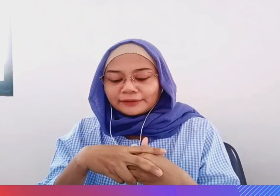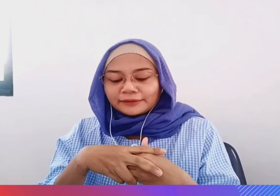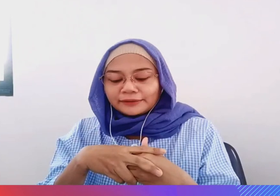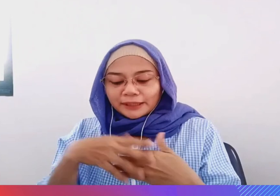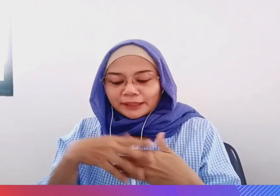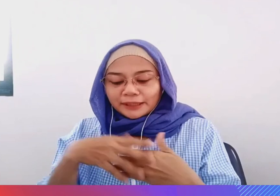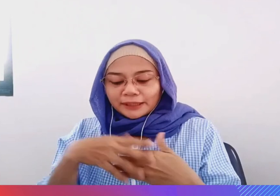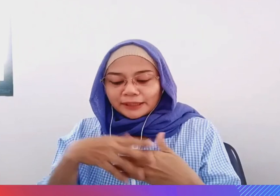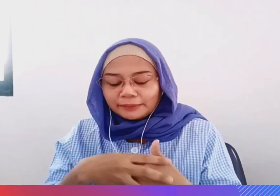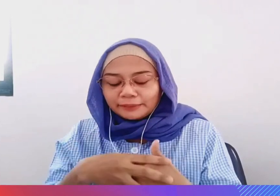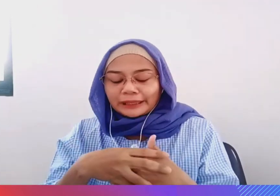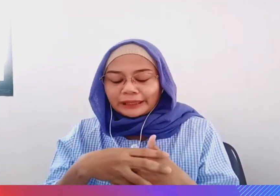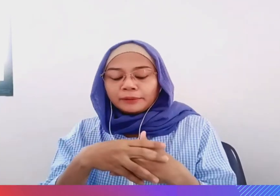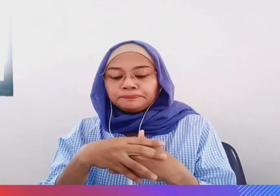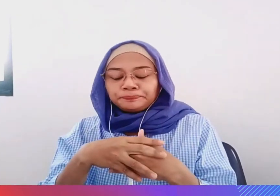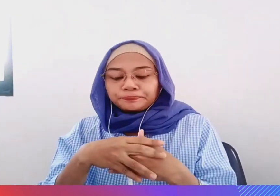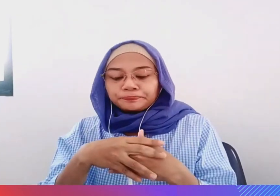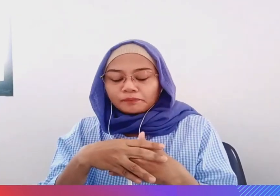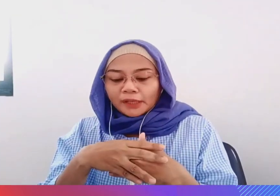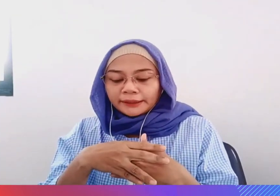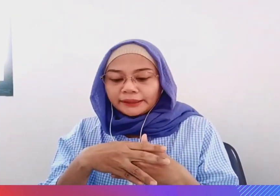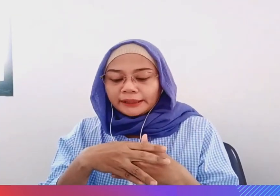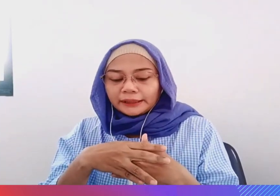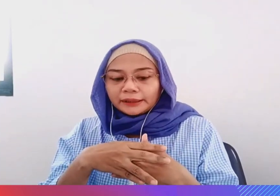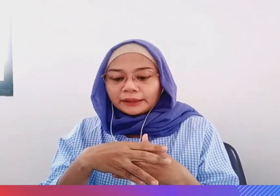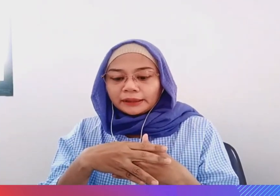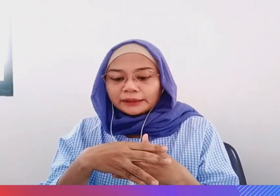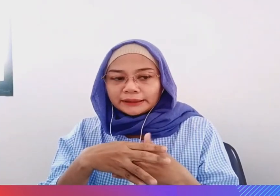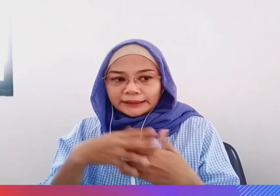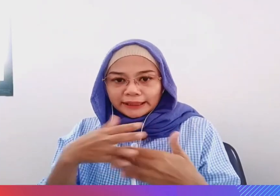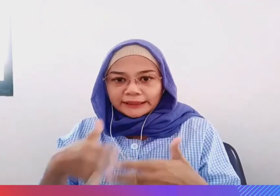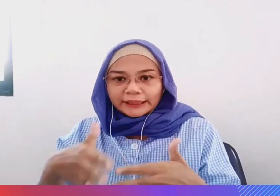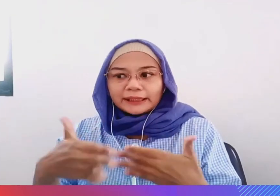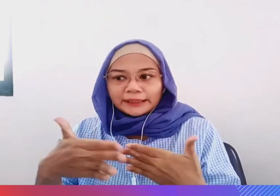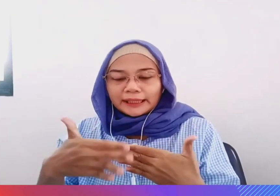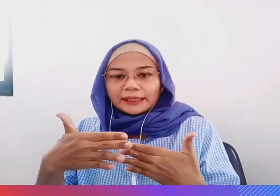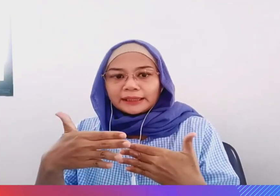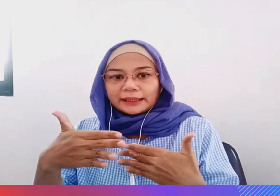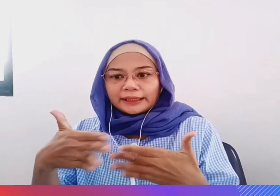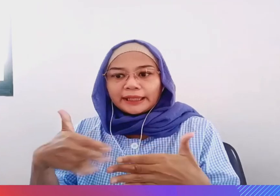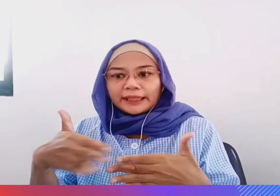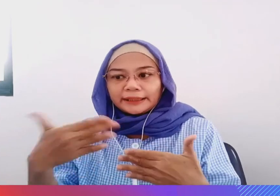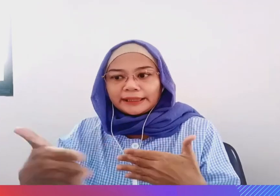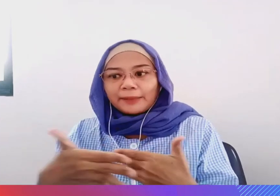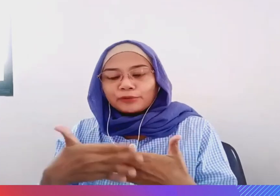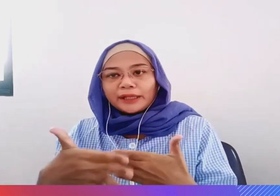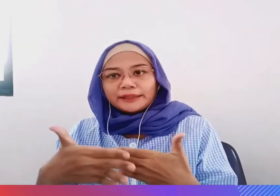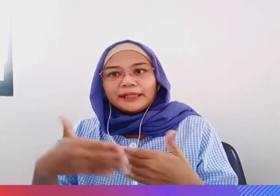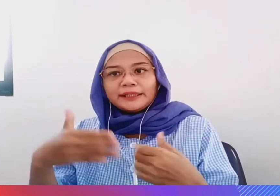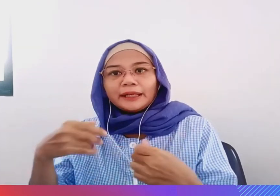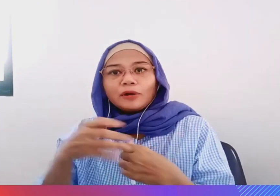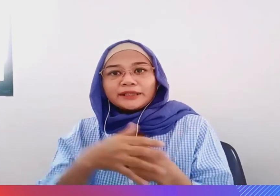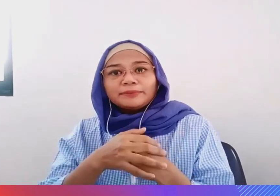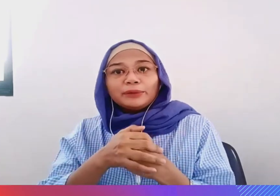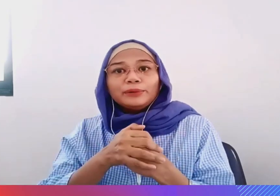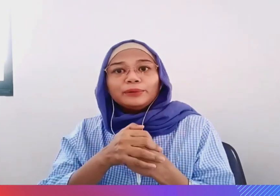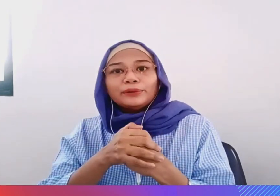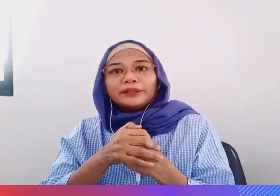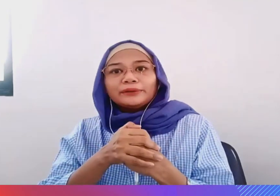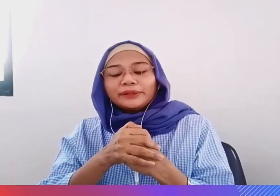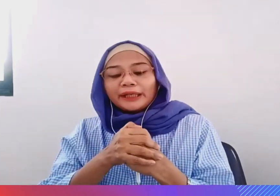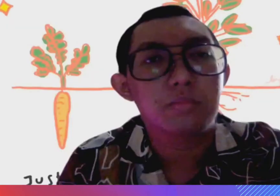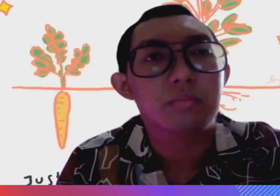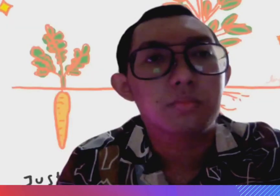pengalamannya gitu, saya belajar banyak dari beliau. Jadi rencana saya adalah ketika nanti dia akan masuk SD, saya mau asesmen